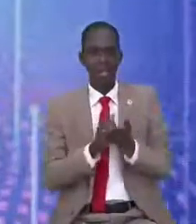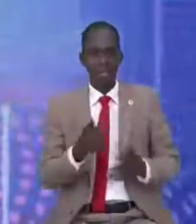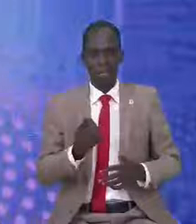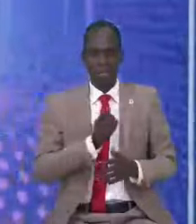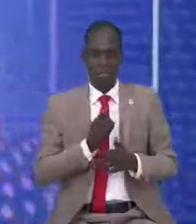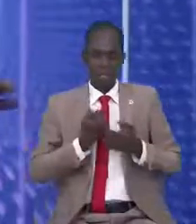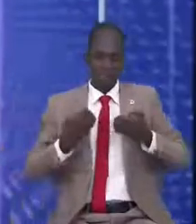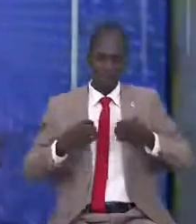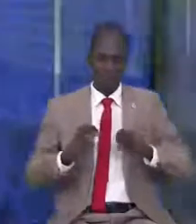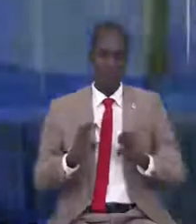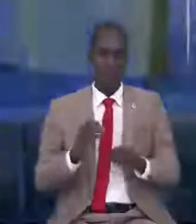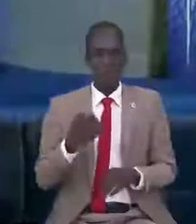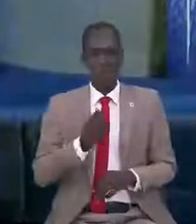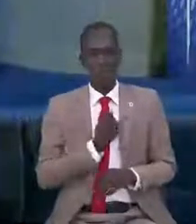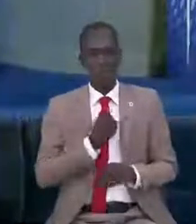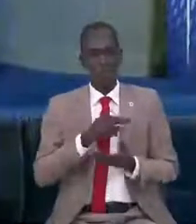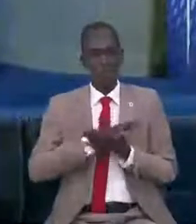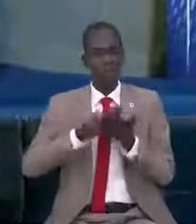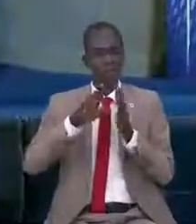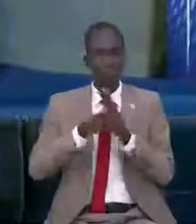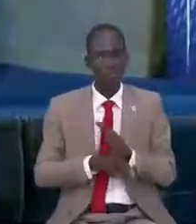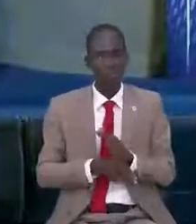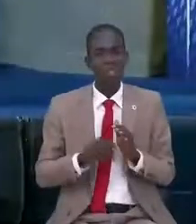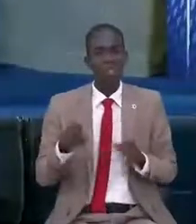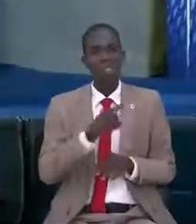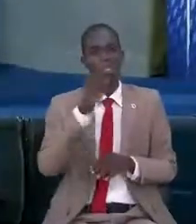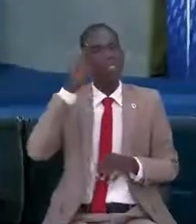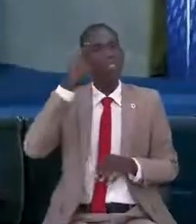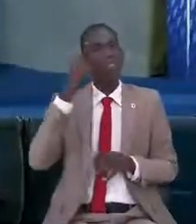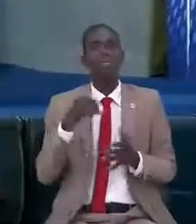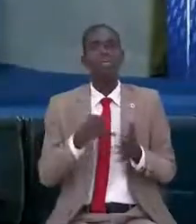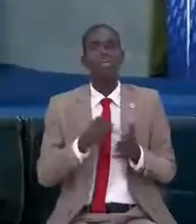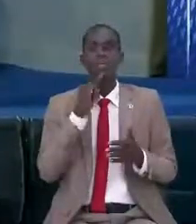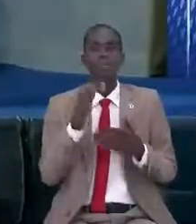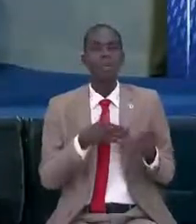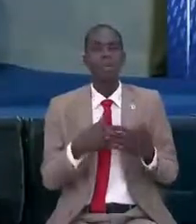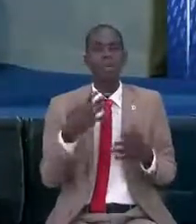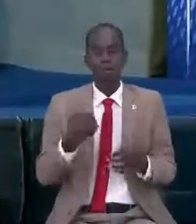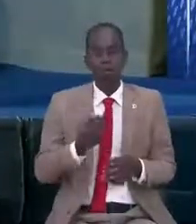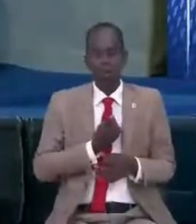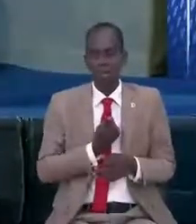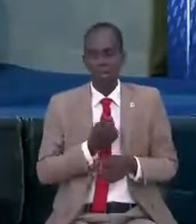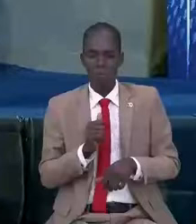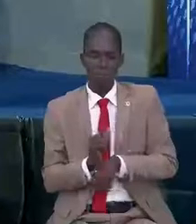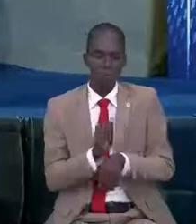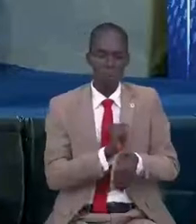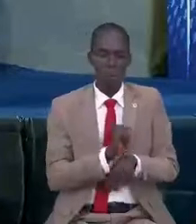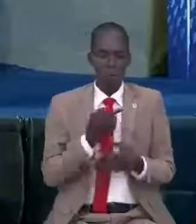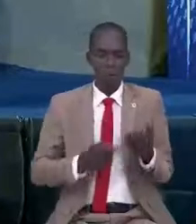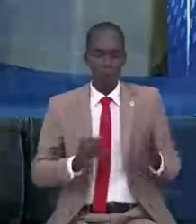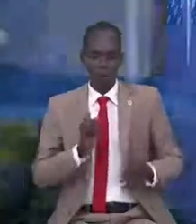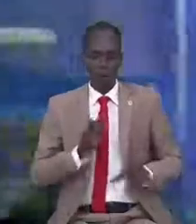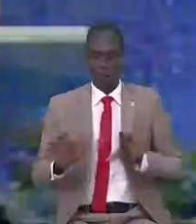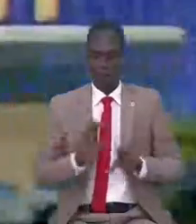Maintenant, c'est par les efforts personnels, c'est par la justice personnelle. Ils croient que c'est un effort personnel, ce que je fais par